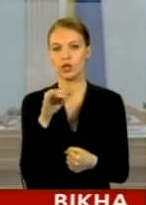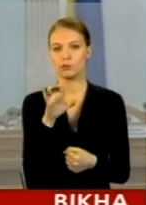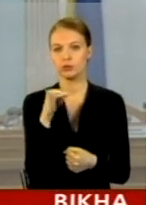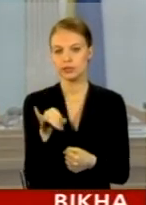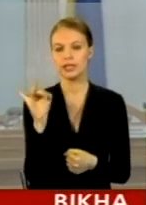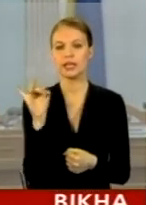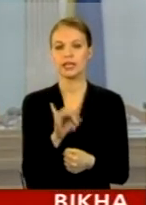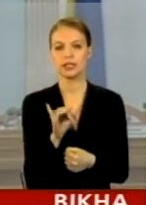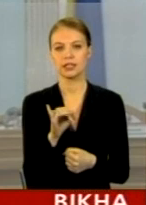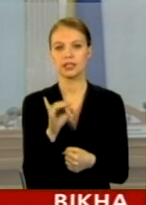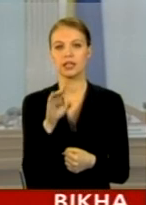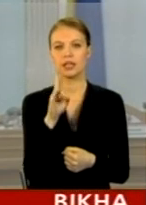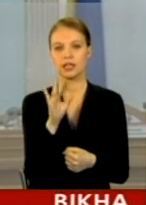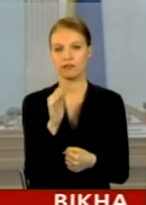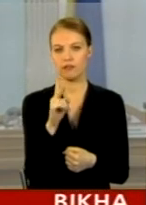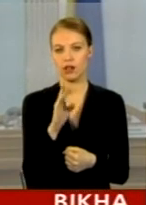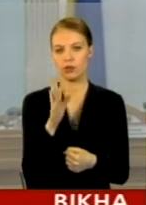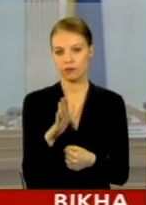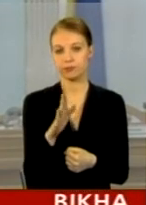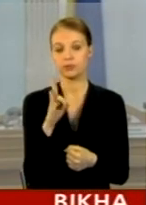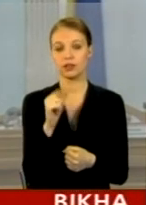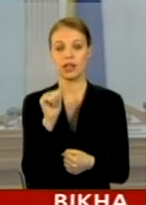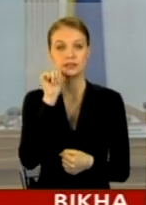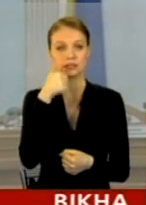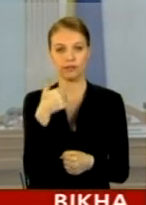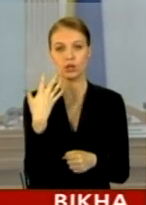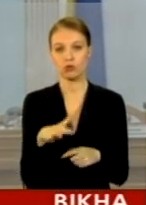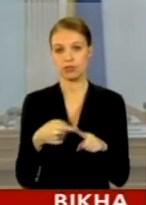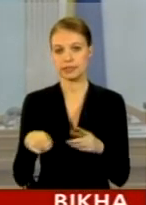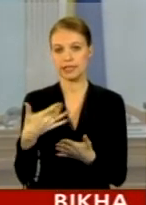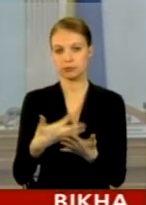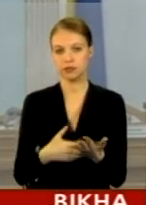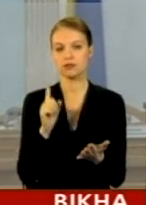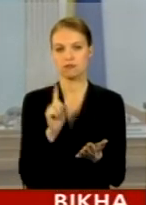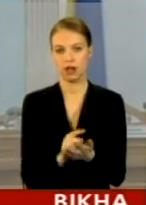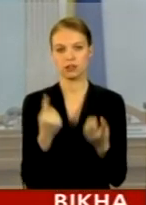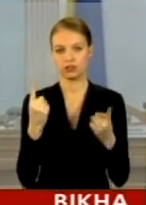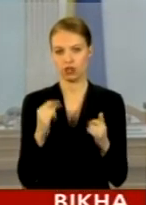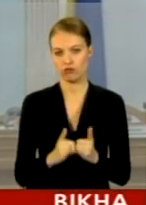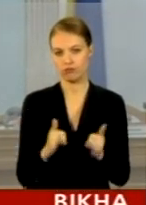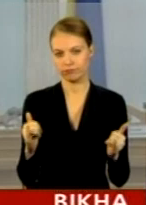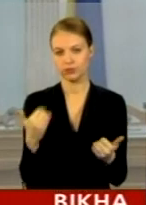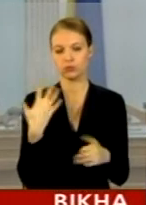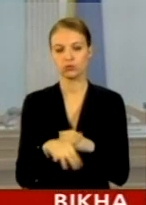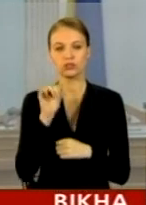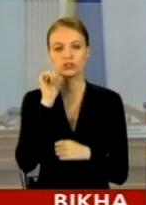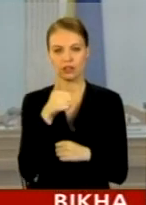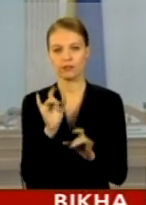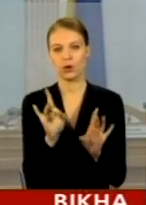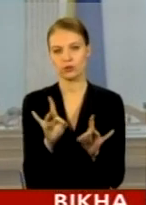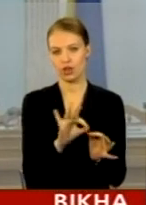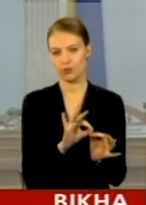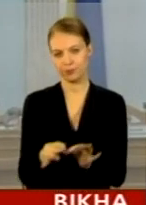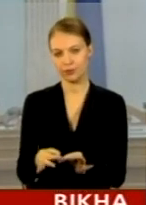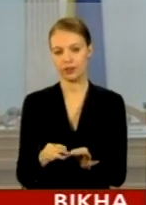і одіозний Сергій Кивалов. На завтра вже цей список має значно поповнитись. Вже завтра розкажемо